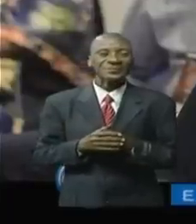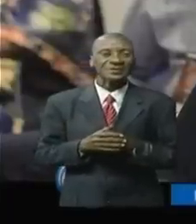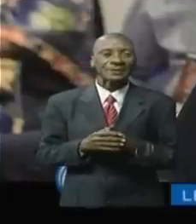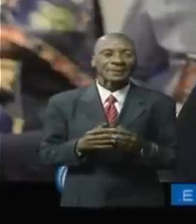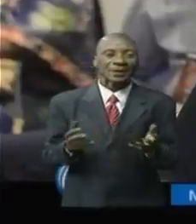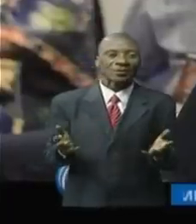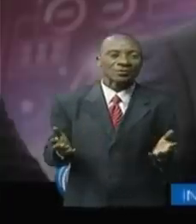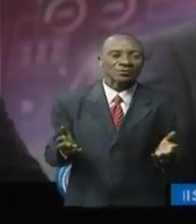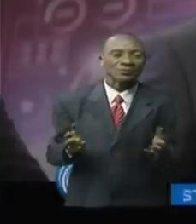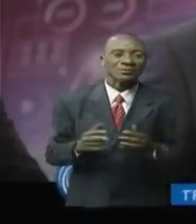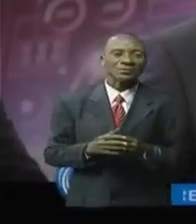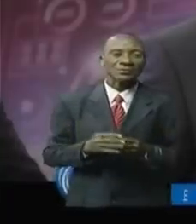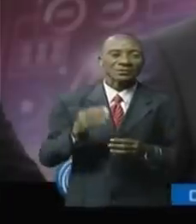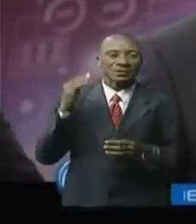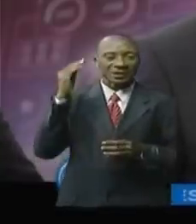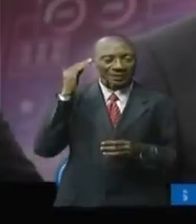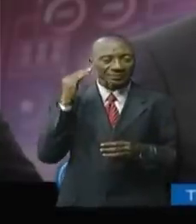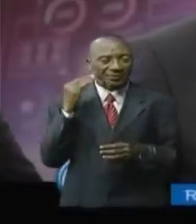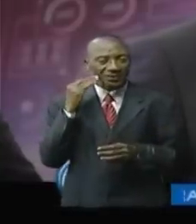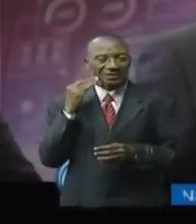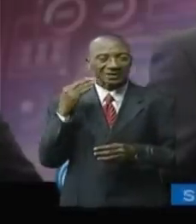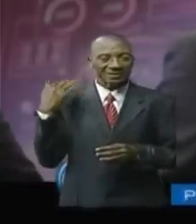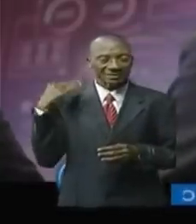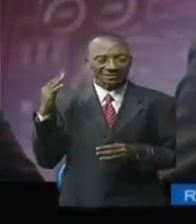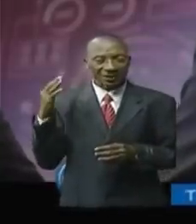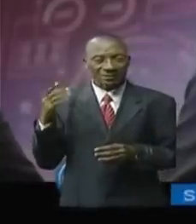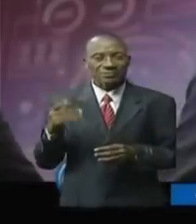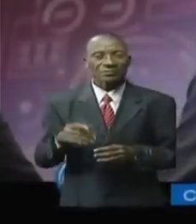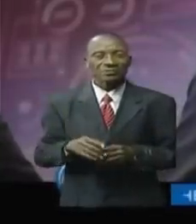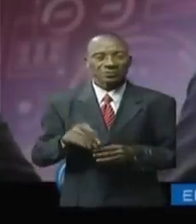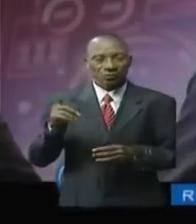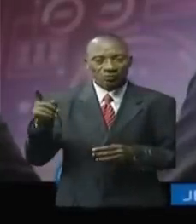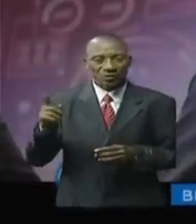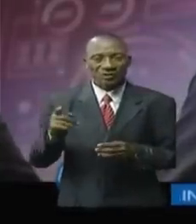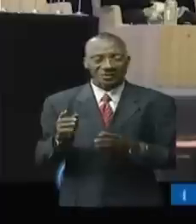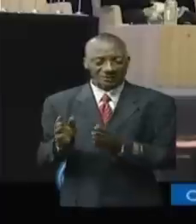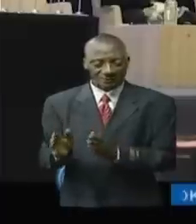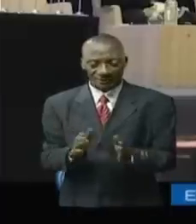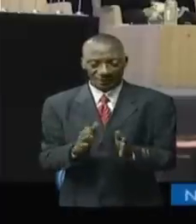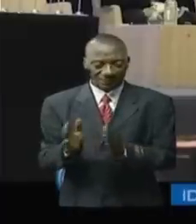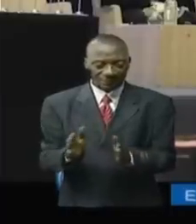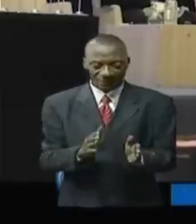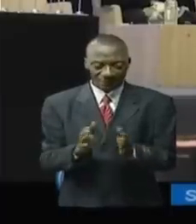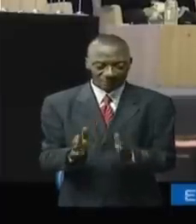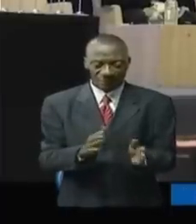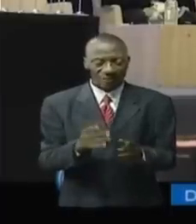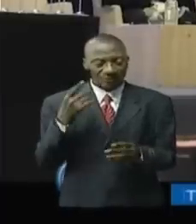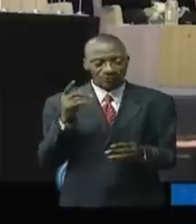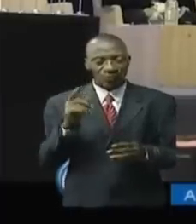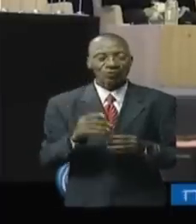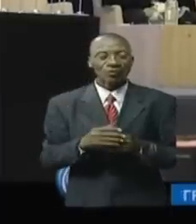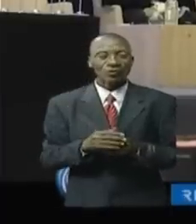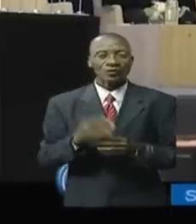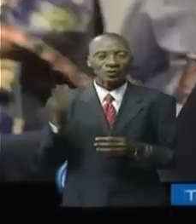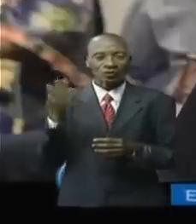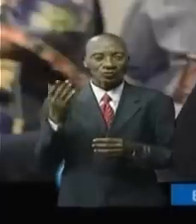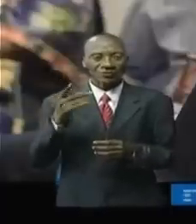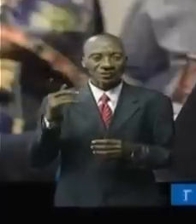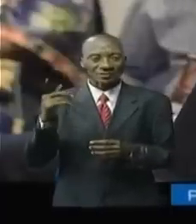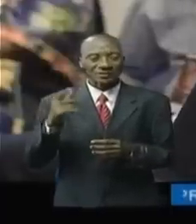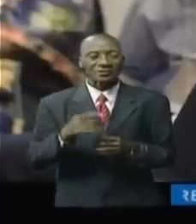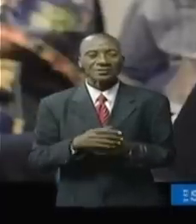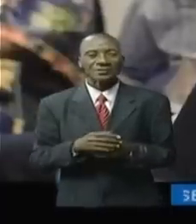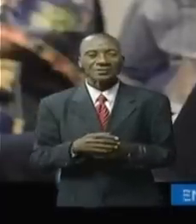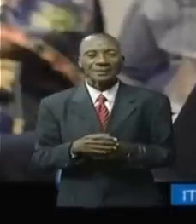Mwando-Simba, ministre d'État au plan, qui a présidé la session inaugurale de cette cinquième conférence annuelle du RIAFPI, a souligné